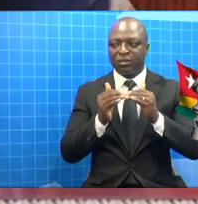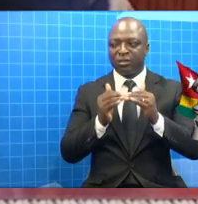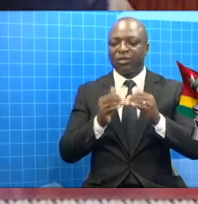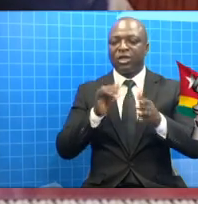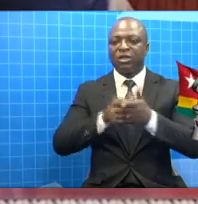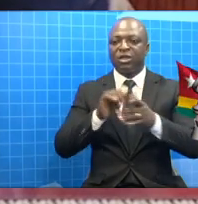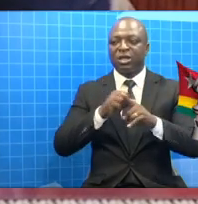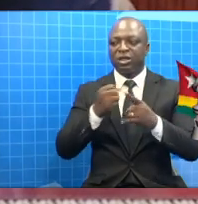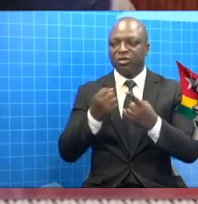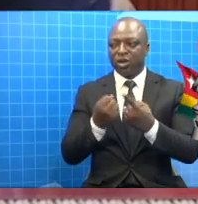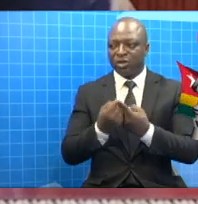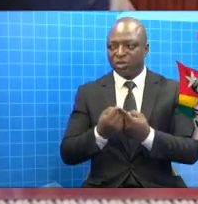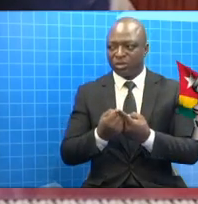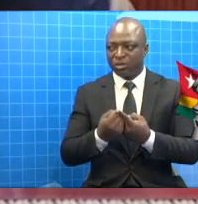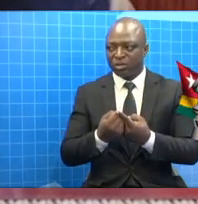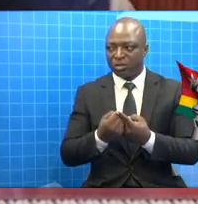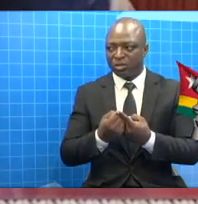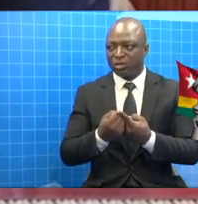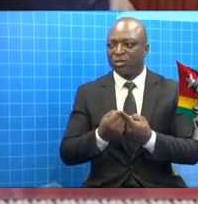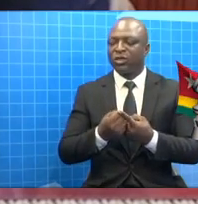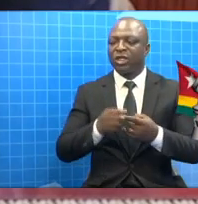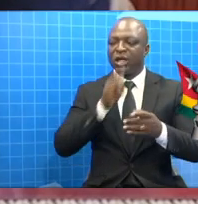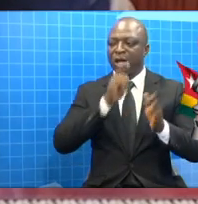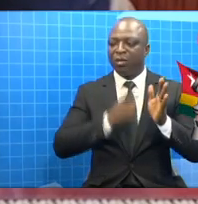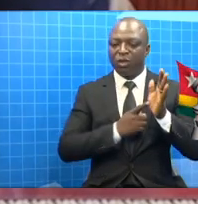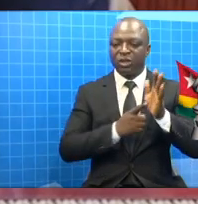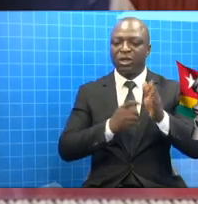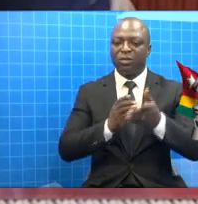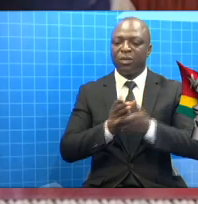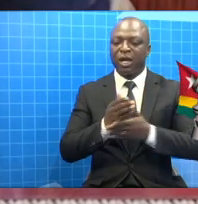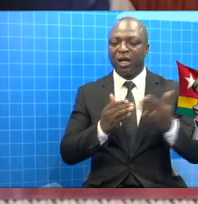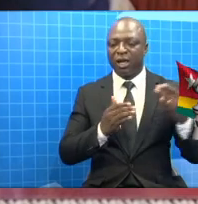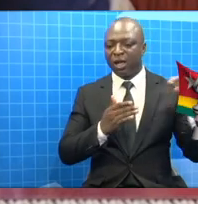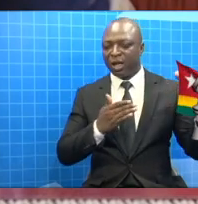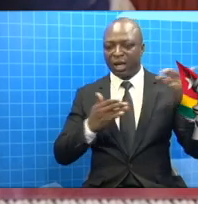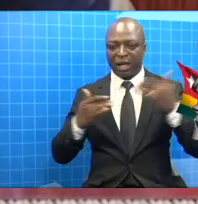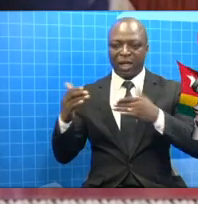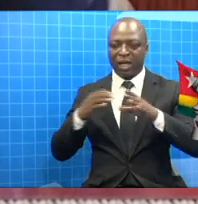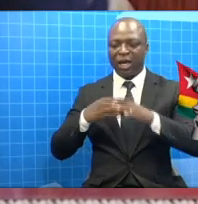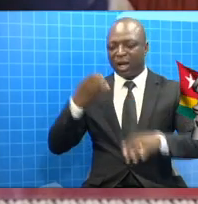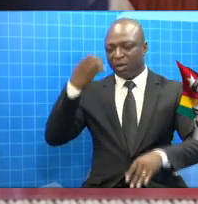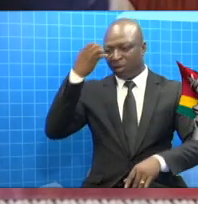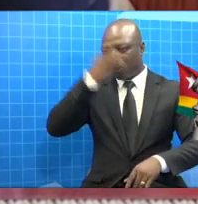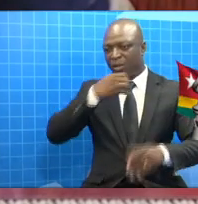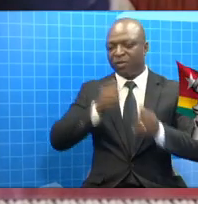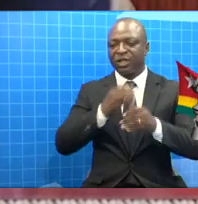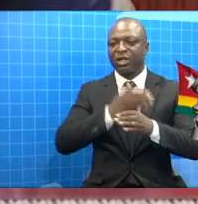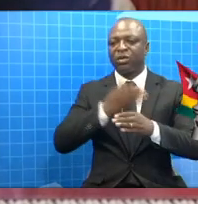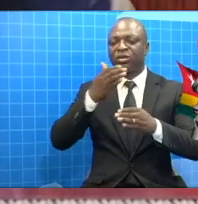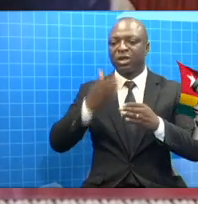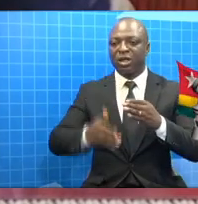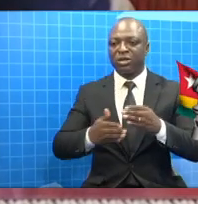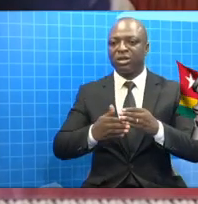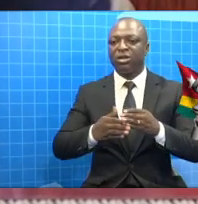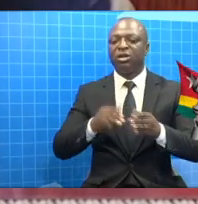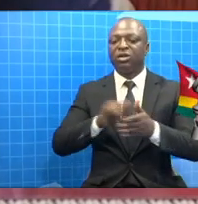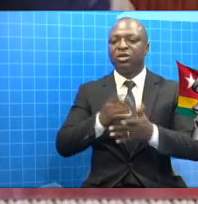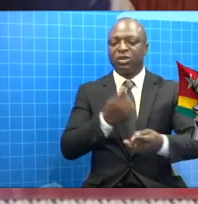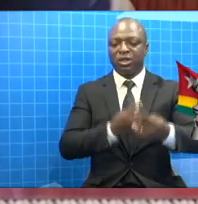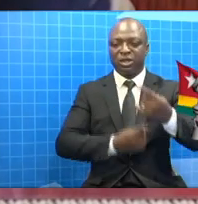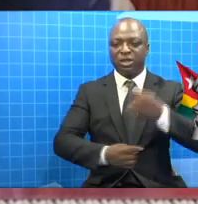Cette situation, exacerbée par la guerre en Europe et ses conséquences, se traduit